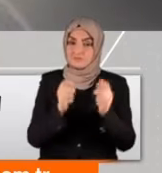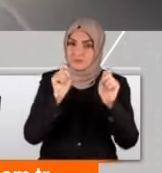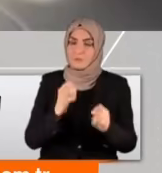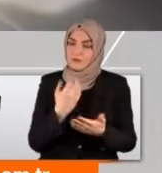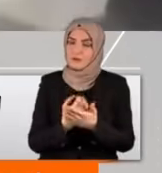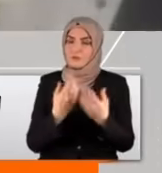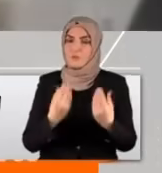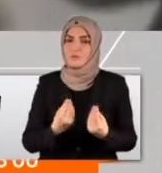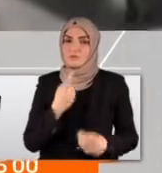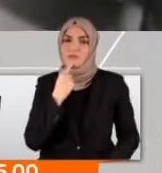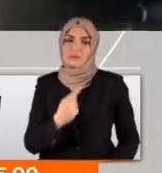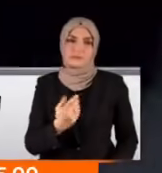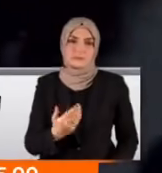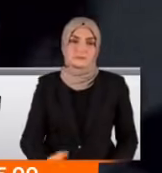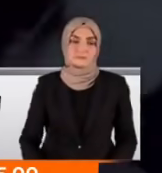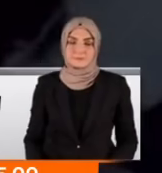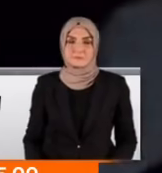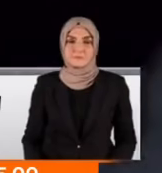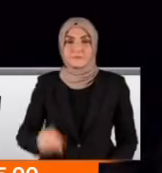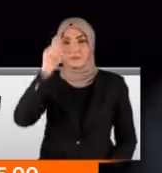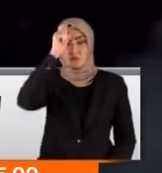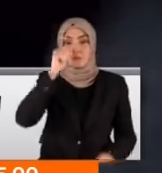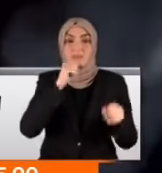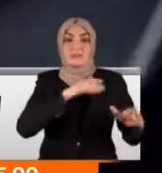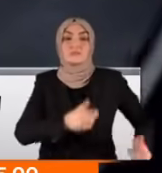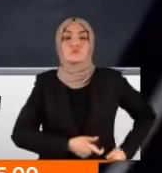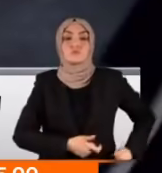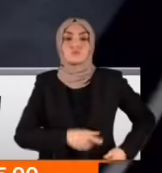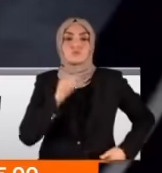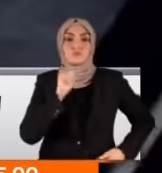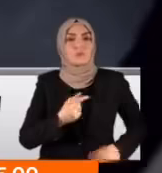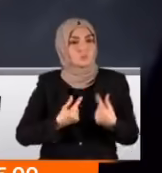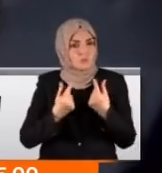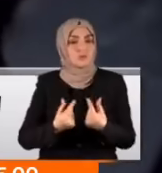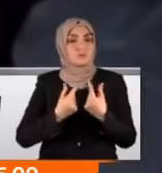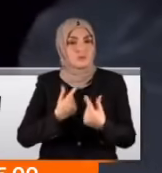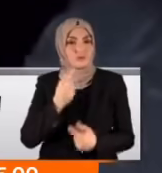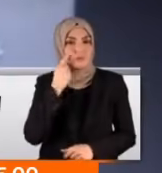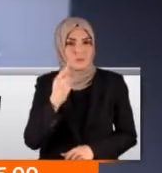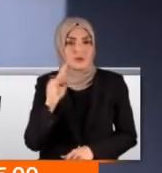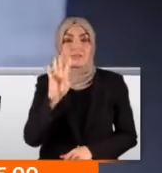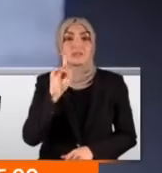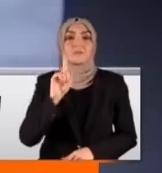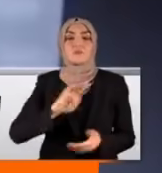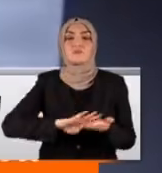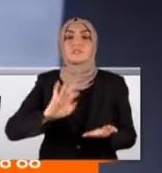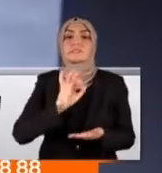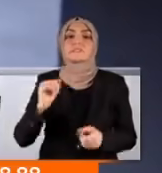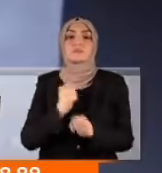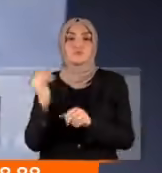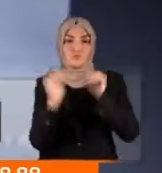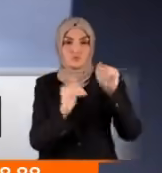tepki gösterdi bu Türk sahil güvenliğinin tüm uyarılarına rağmen 41 düzensiz göçmen Türk